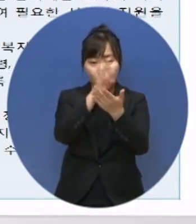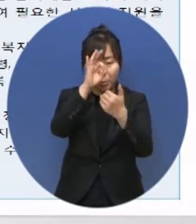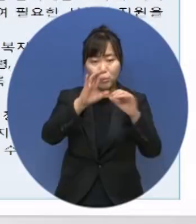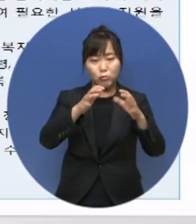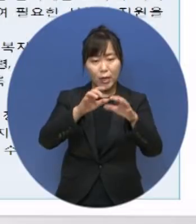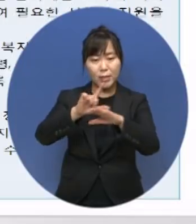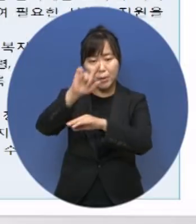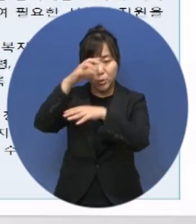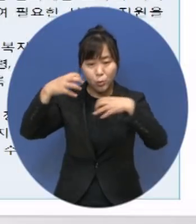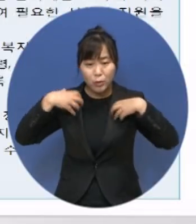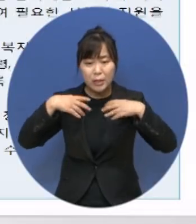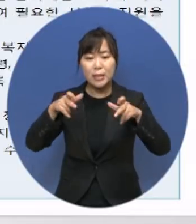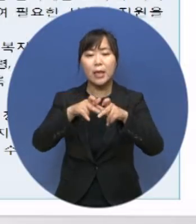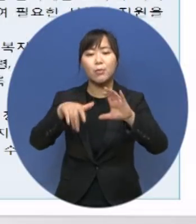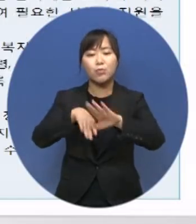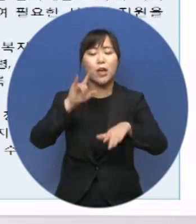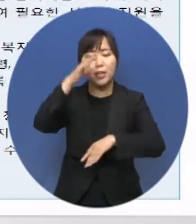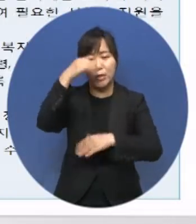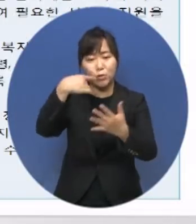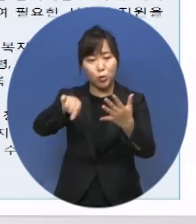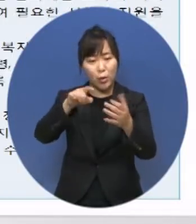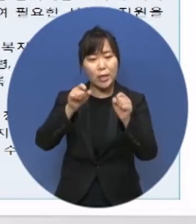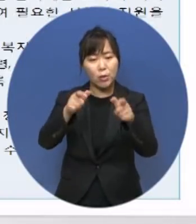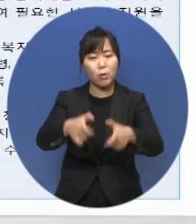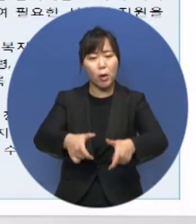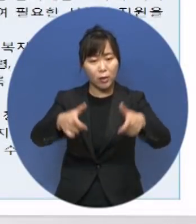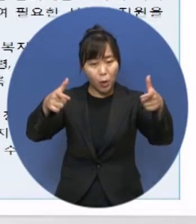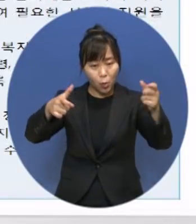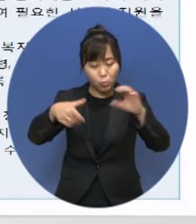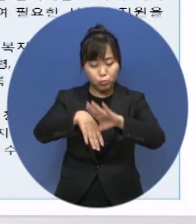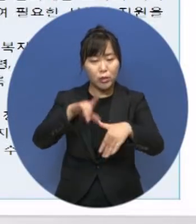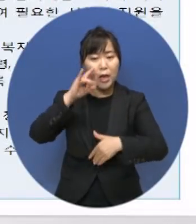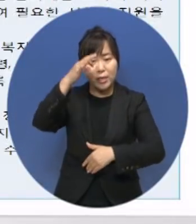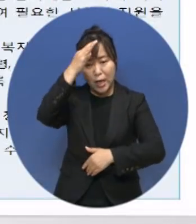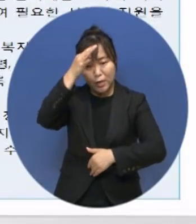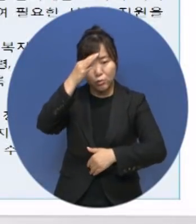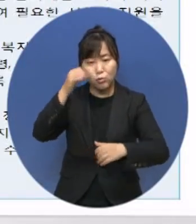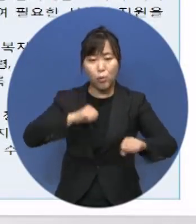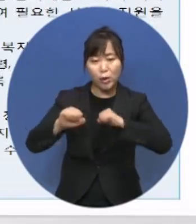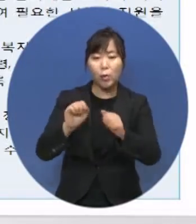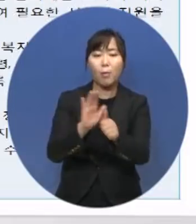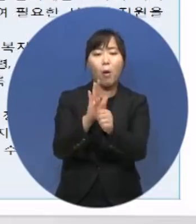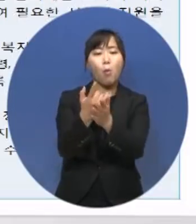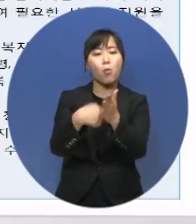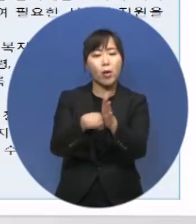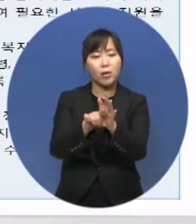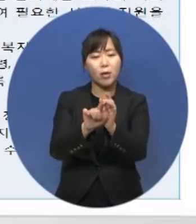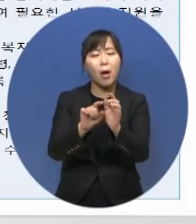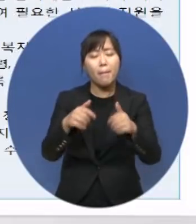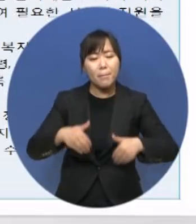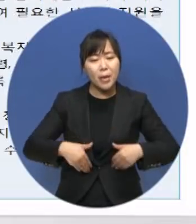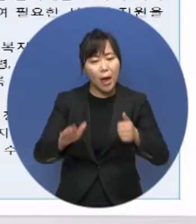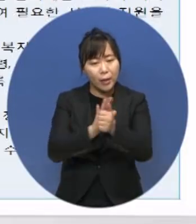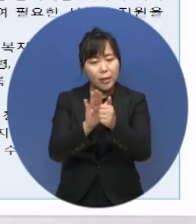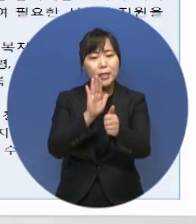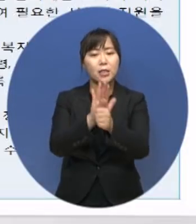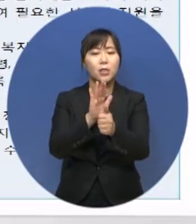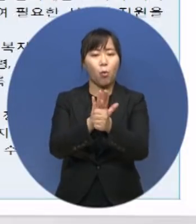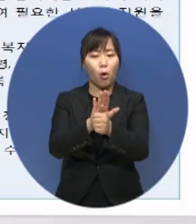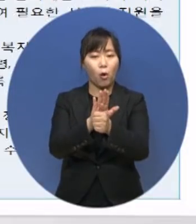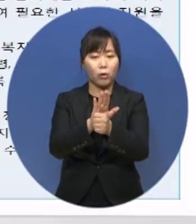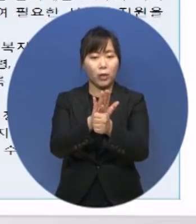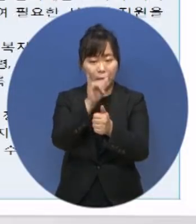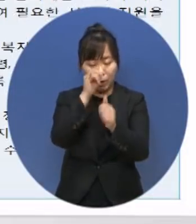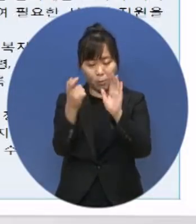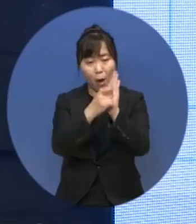및 지방자치단체는 장애인 문화예술 교육의 기회를 확대하고 문화예술 활동을 장려하기 위한 필요한 시책과 지원을 해야 한다고 명시되어